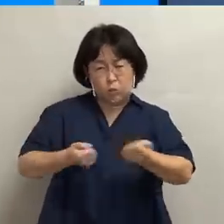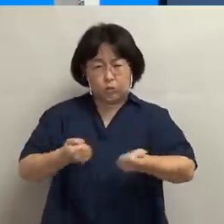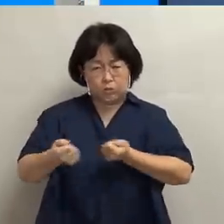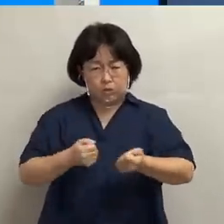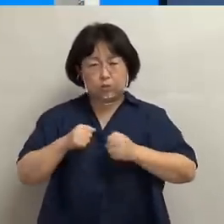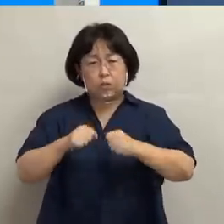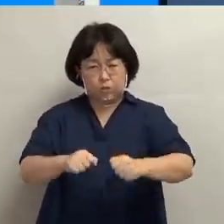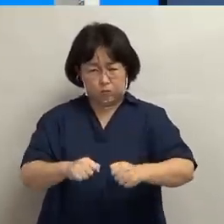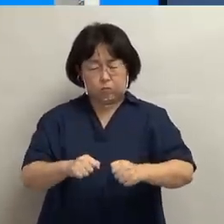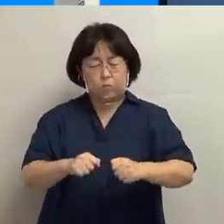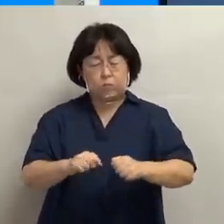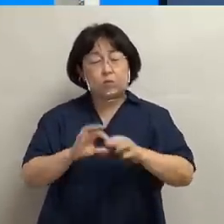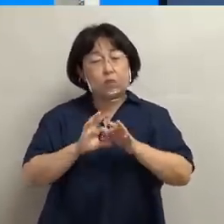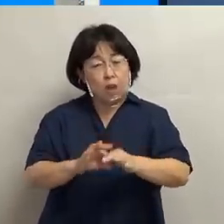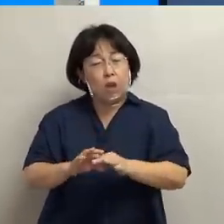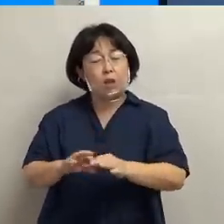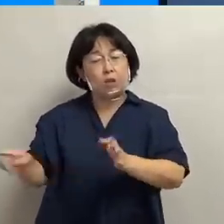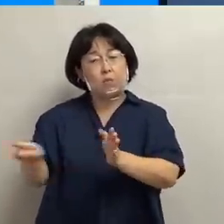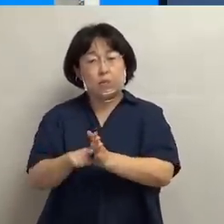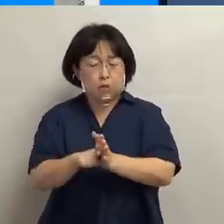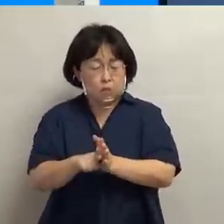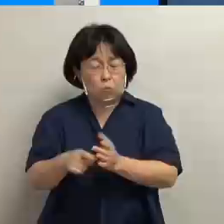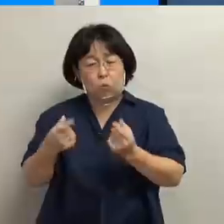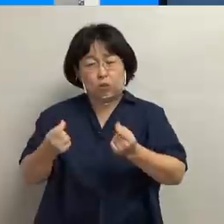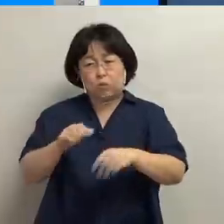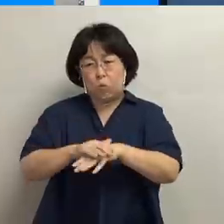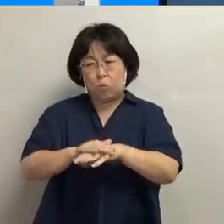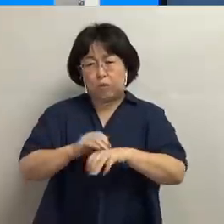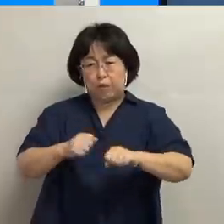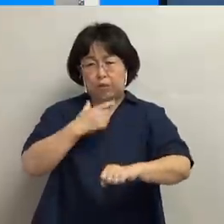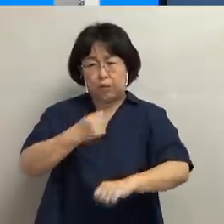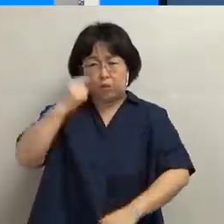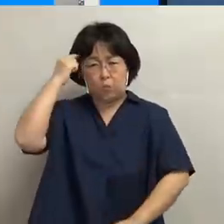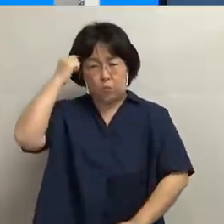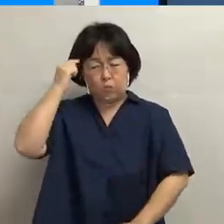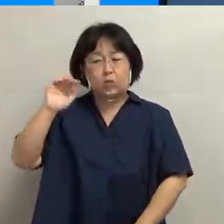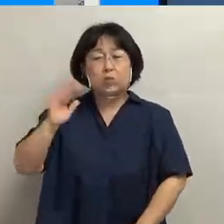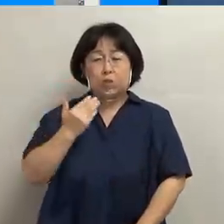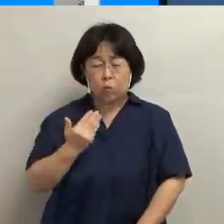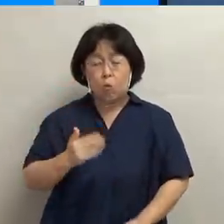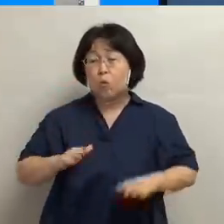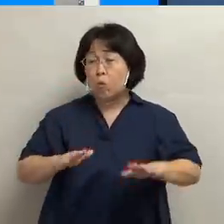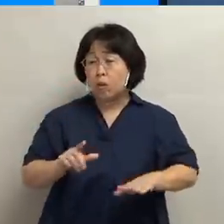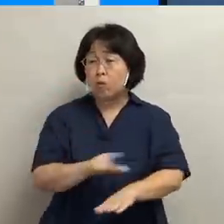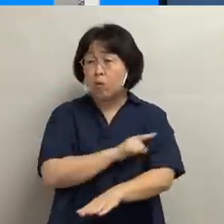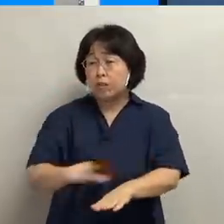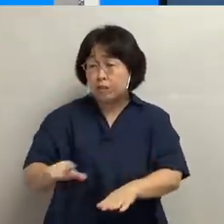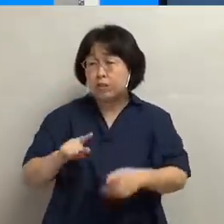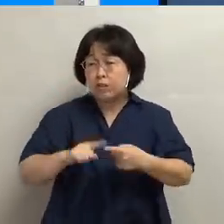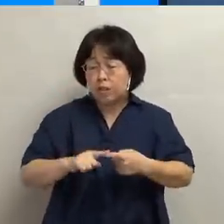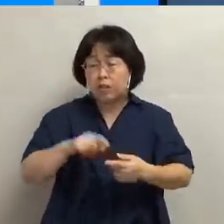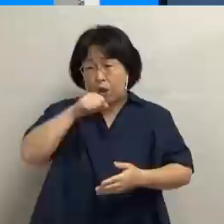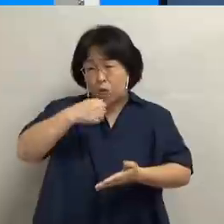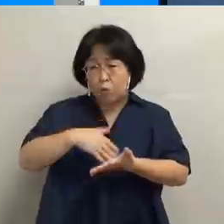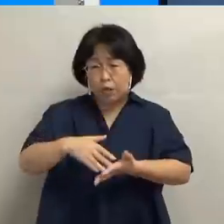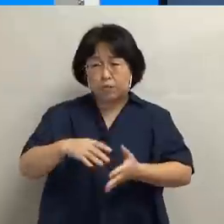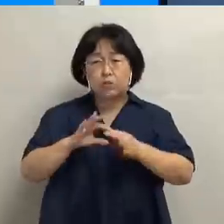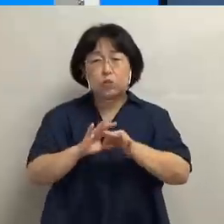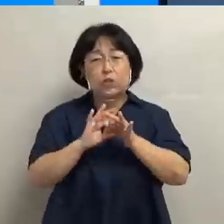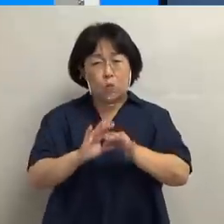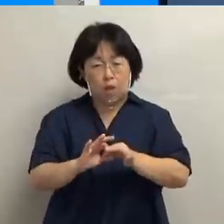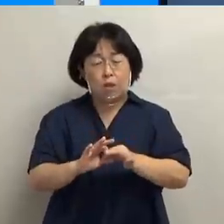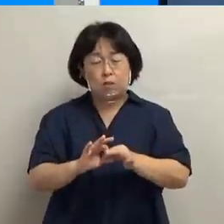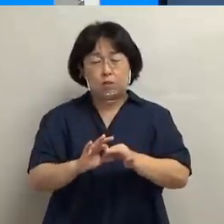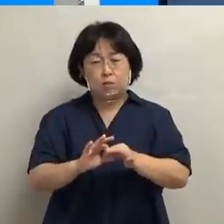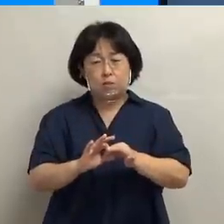ますのでこれは従来どおりの形で行きたいと思いますが今回のような臨時的な予算についてはですねまぁ